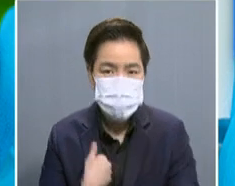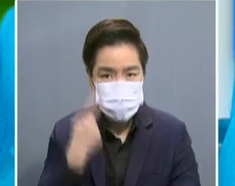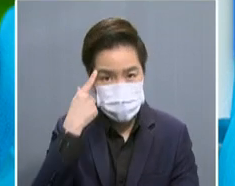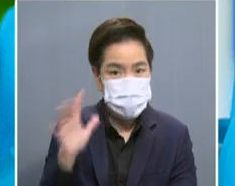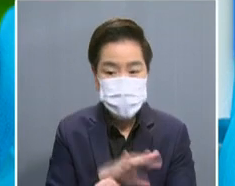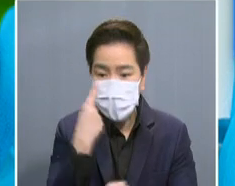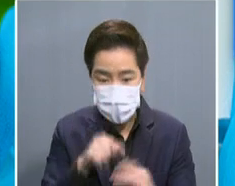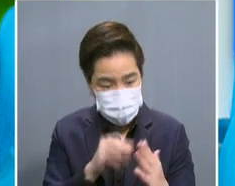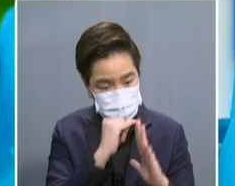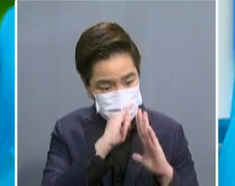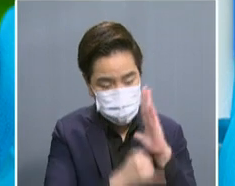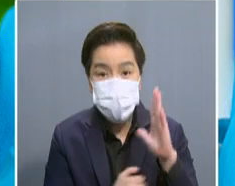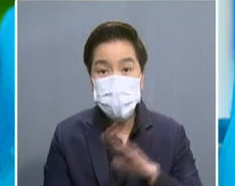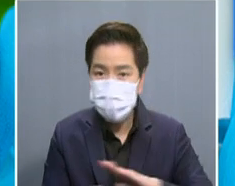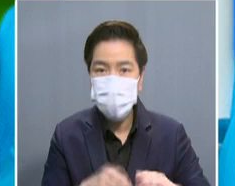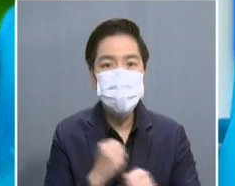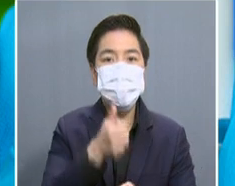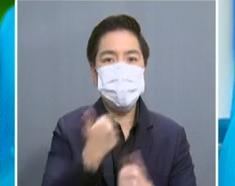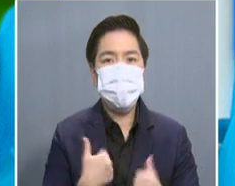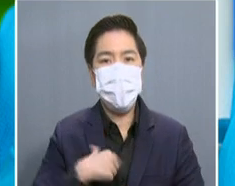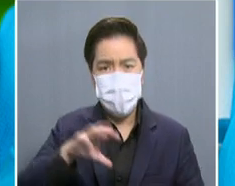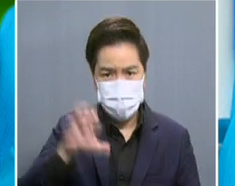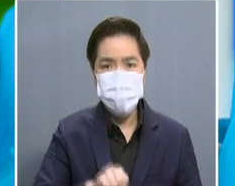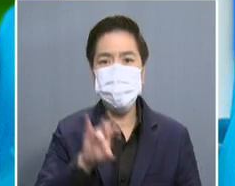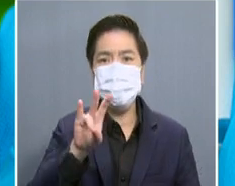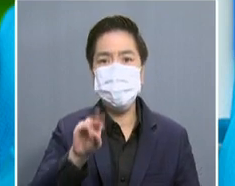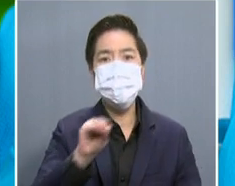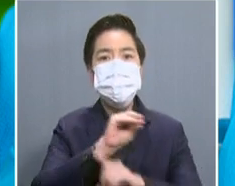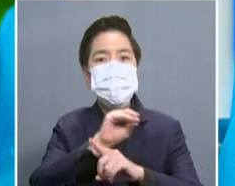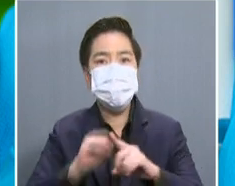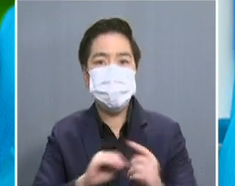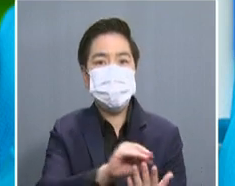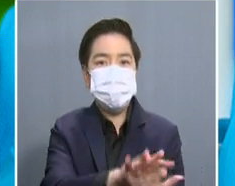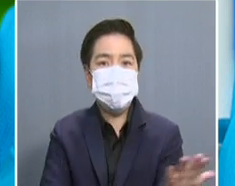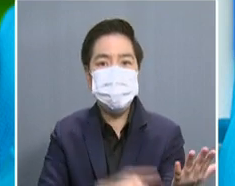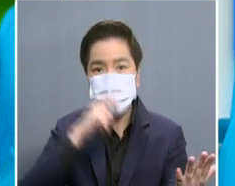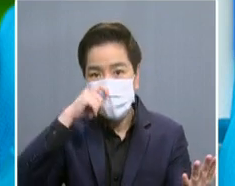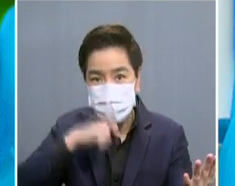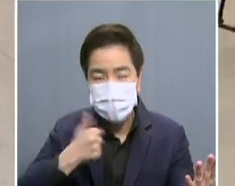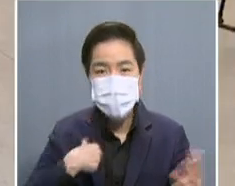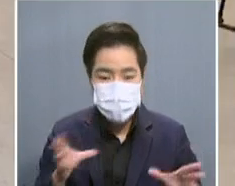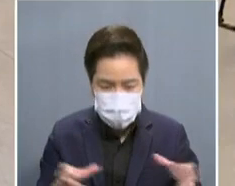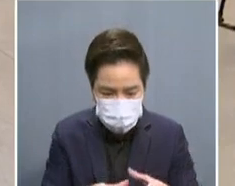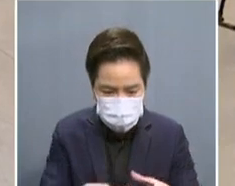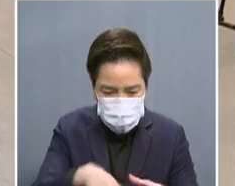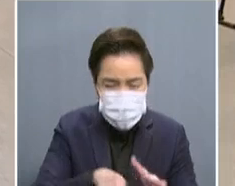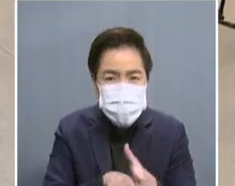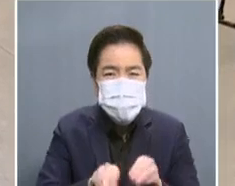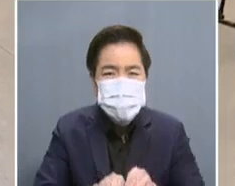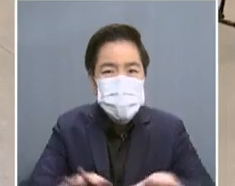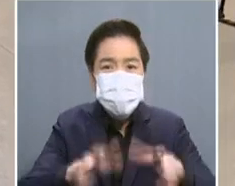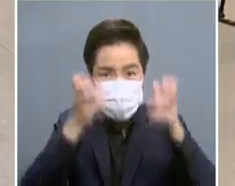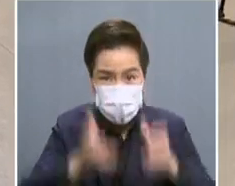อบคลุม70%ของประชากรเพื่อจะได้มีภูมิคุ้มกันหมู่โดยการกระจายวัคซีนก็จะเน้นพื้นที่ระบาดก่อนเพื่อที่จะควบคุม